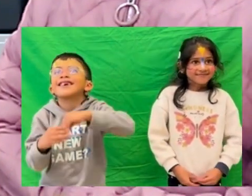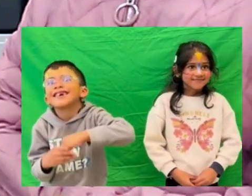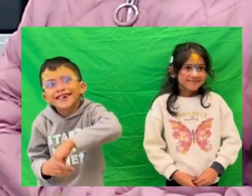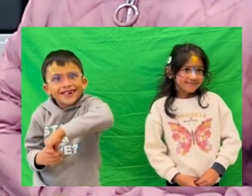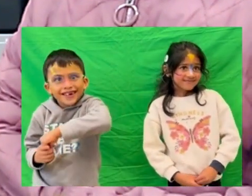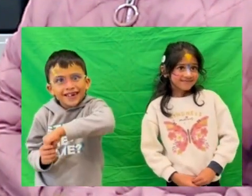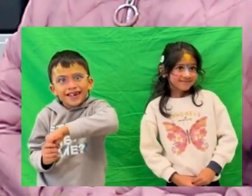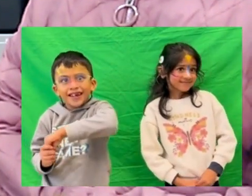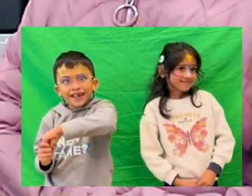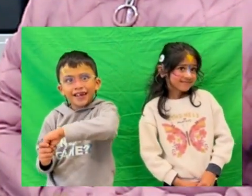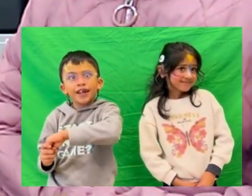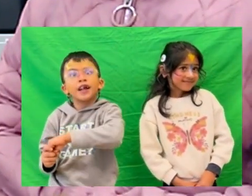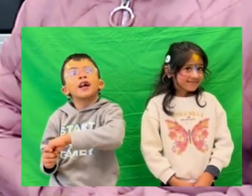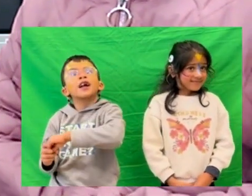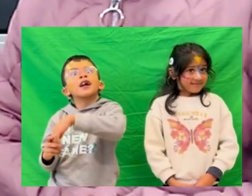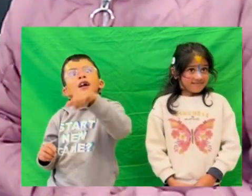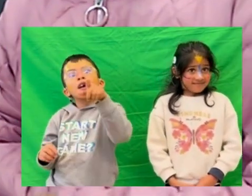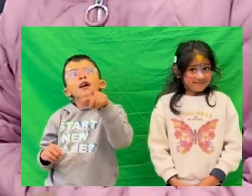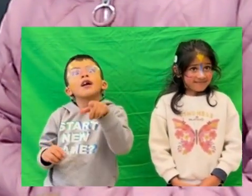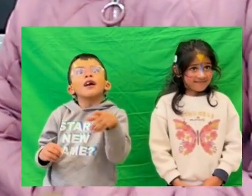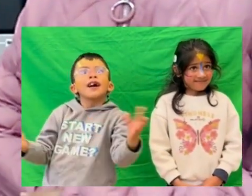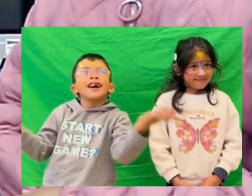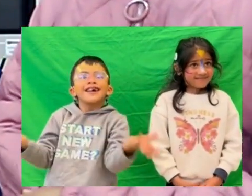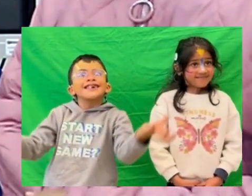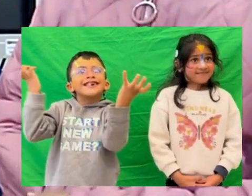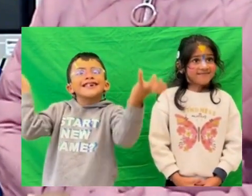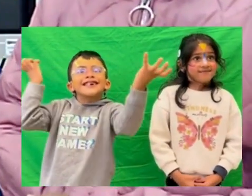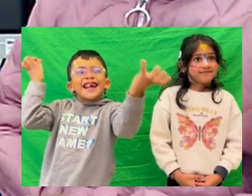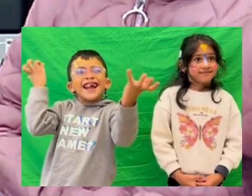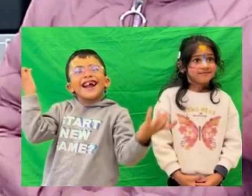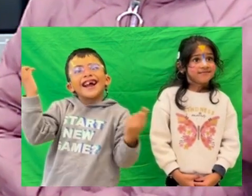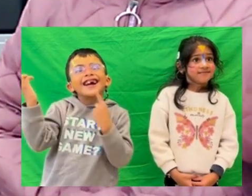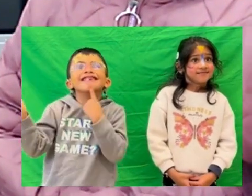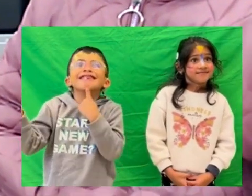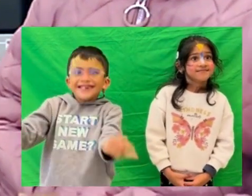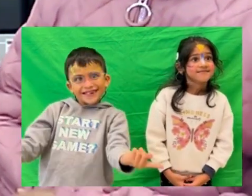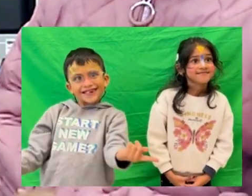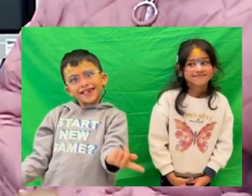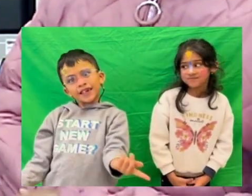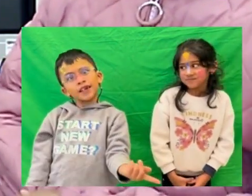adi egon, irabazleak izango ditugu eta.